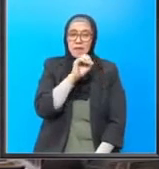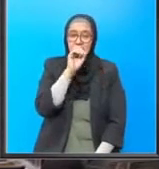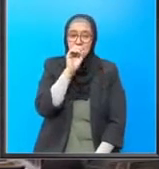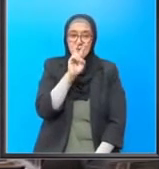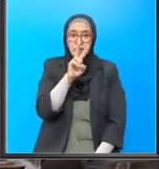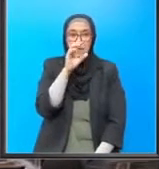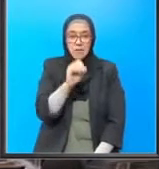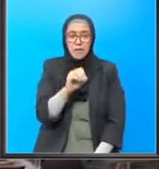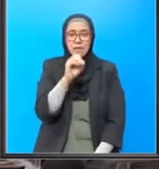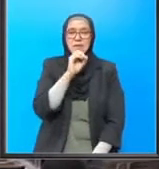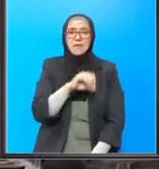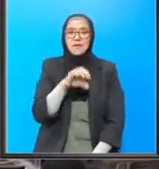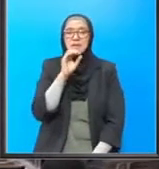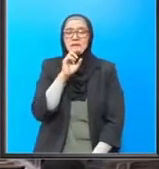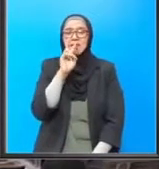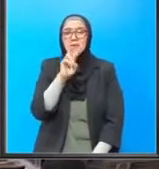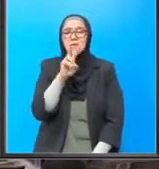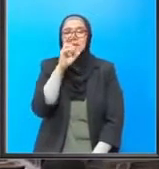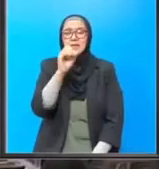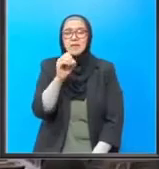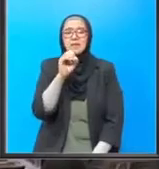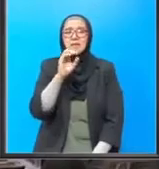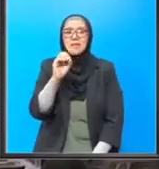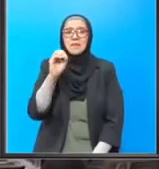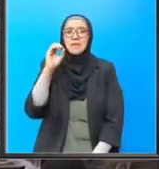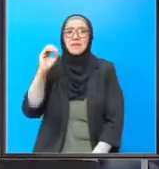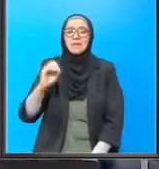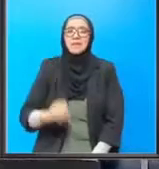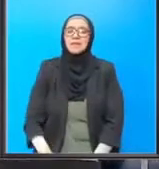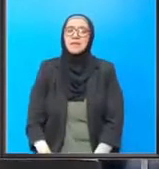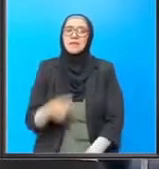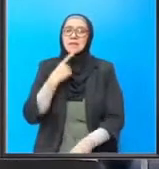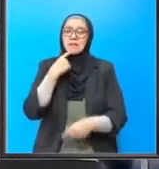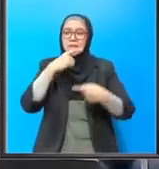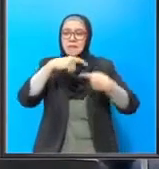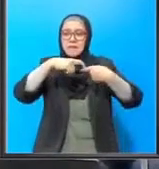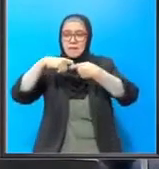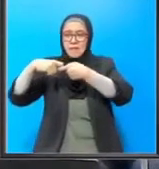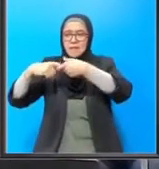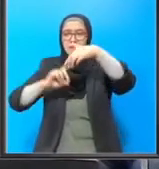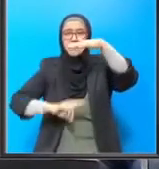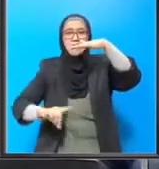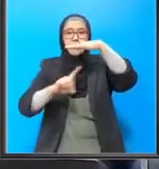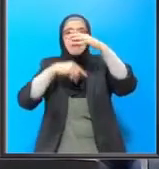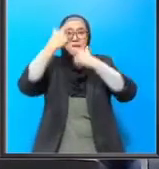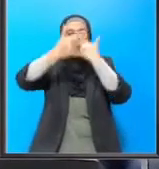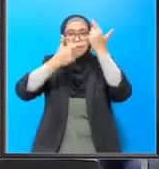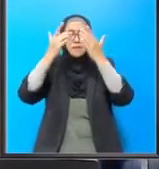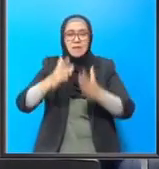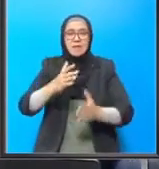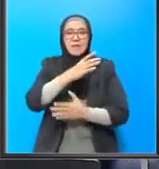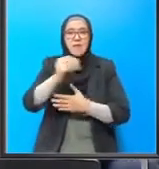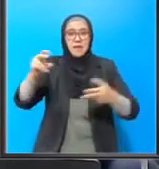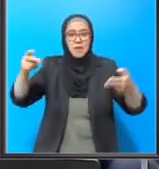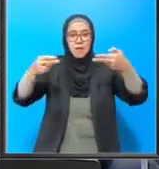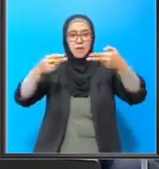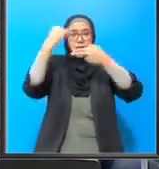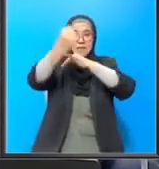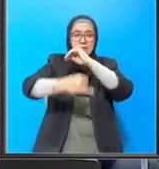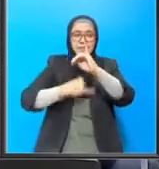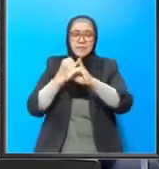200 eh berkenaan dengan dasar pelancongan dan hubungan antarbangsa